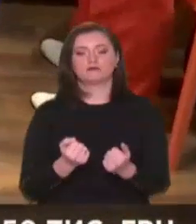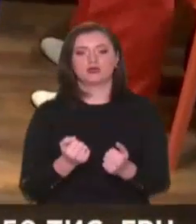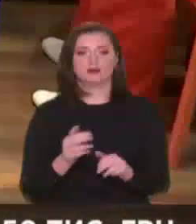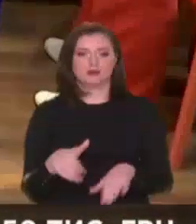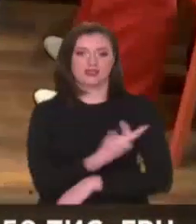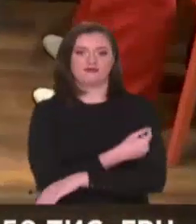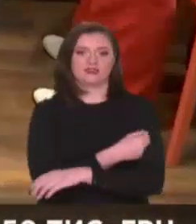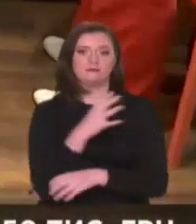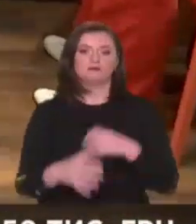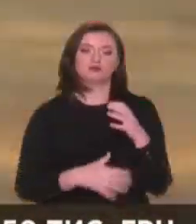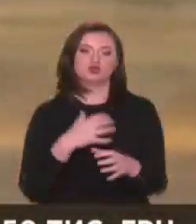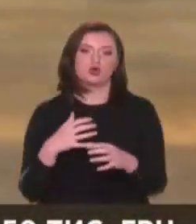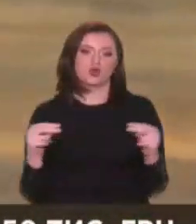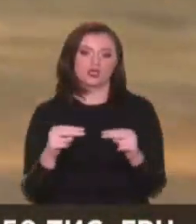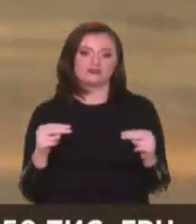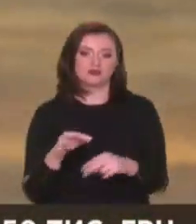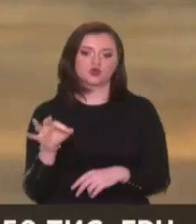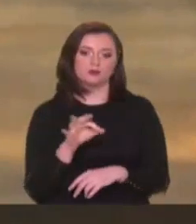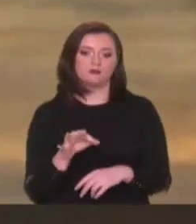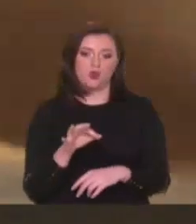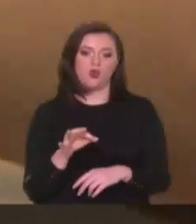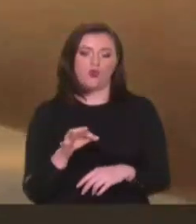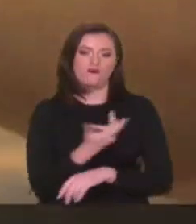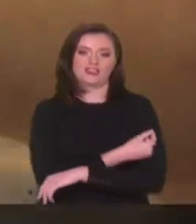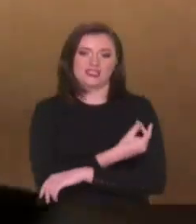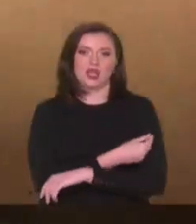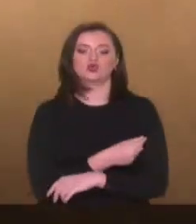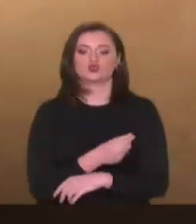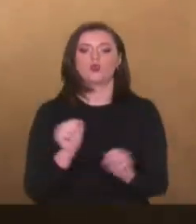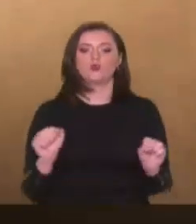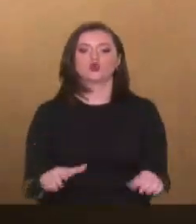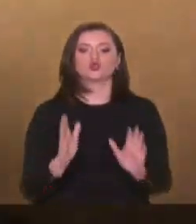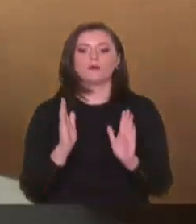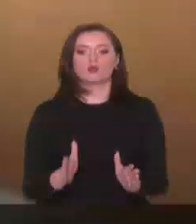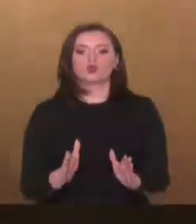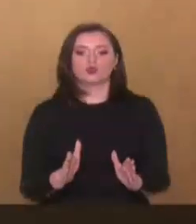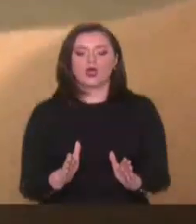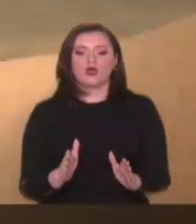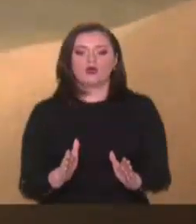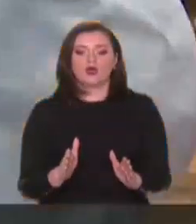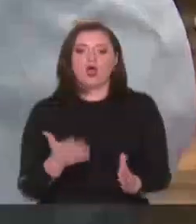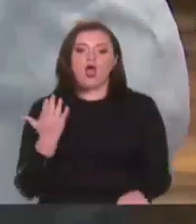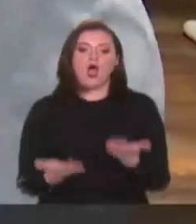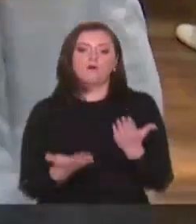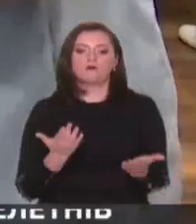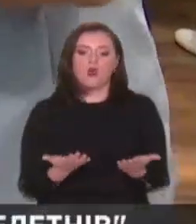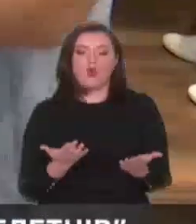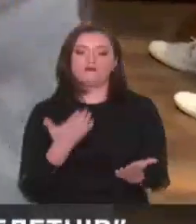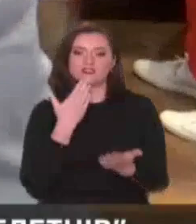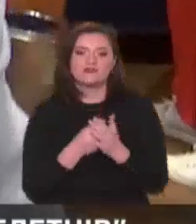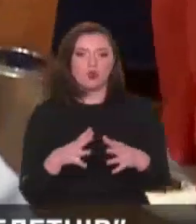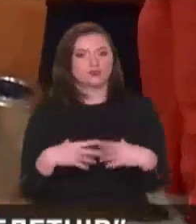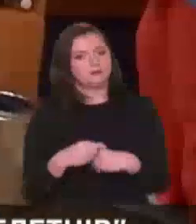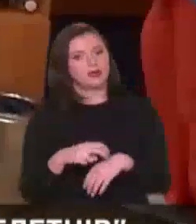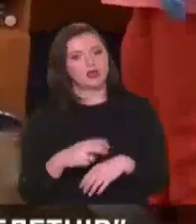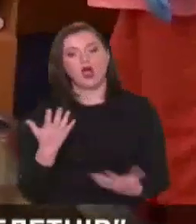вакцинації міжнародне свідоцтво про цю саму вакцинацію можна буде або у свого сімейного лікаря,